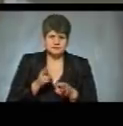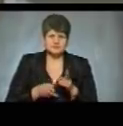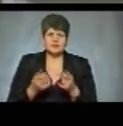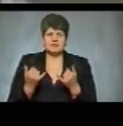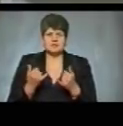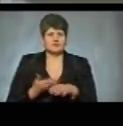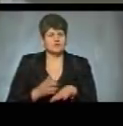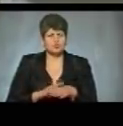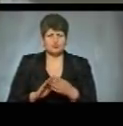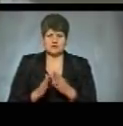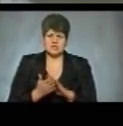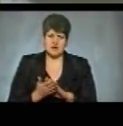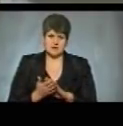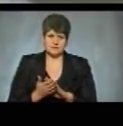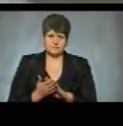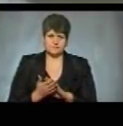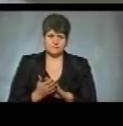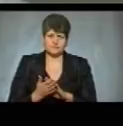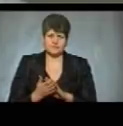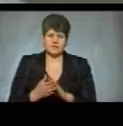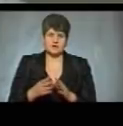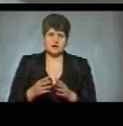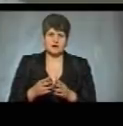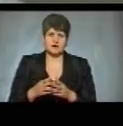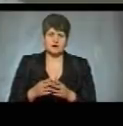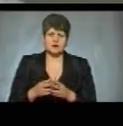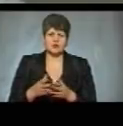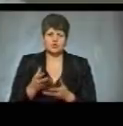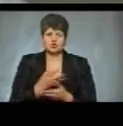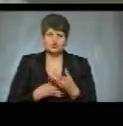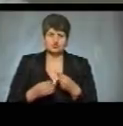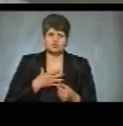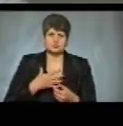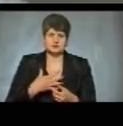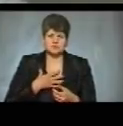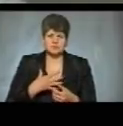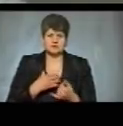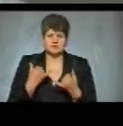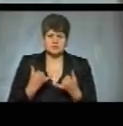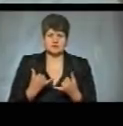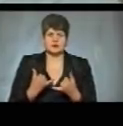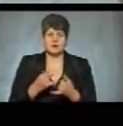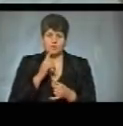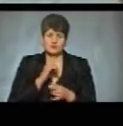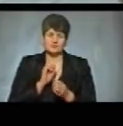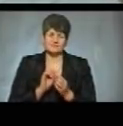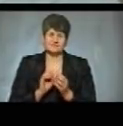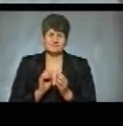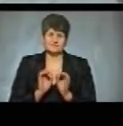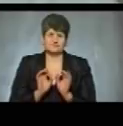зараз в важкому стані. Знаходиться на штучній вентиляції легень, непритомний, стан поки що стабільний. Ми йому